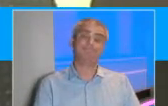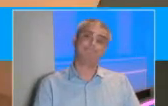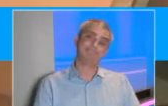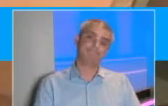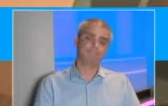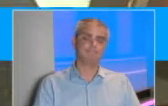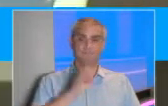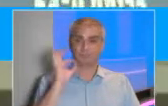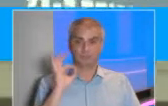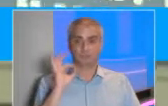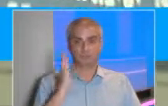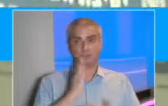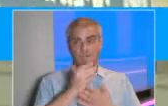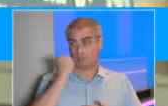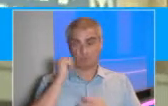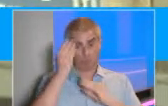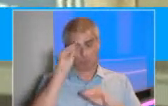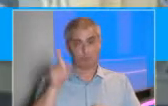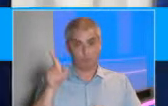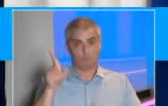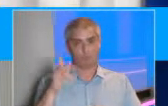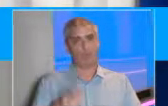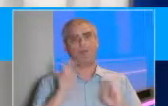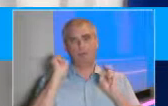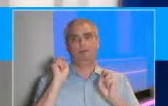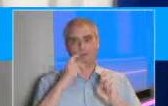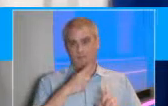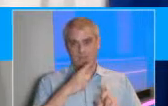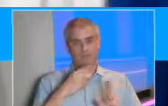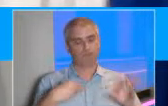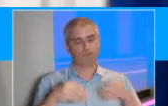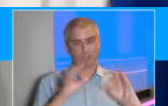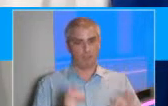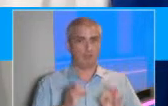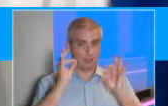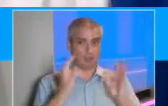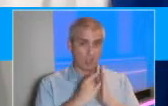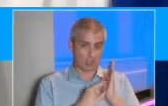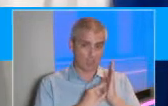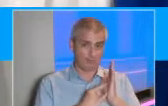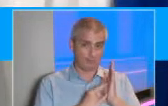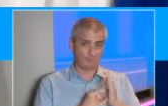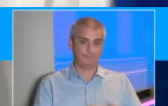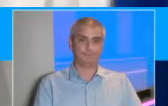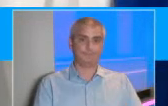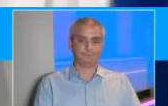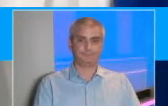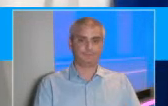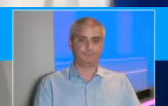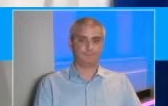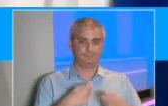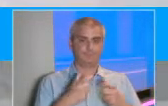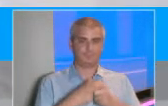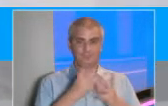תראה, ש"ס כבר הודיעו אתמול, הם די קפצו על העגלה הזאת של הפשרה הזאת של נתניהו ושל חברי